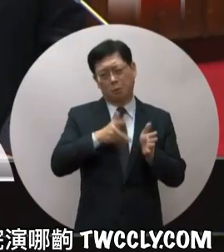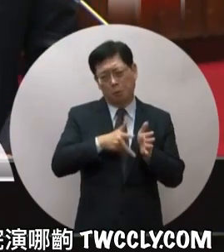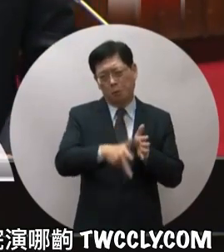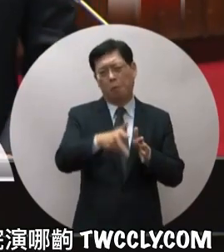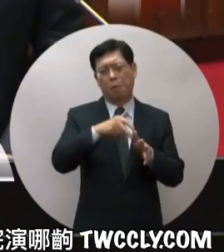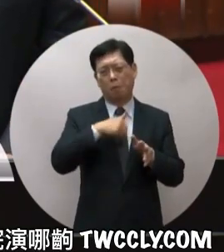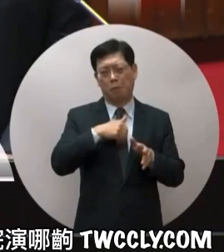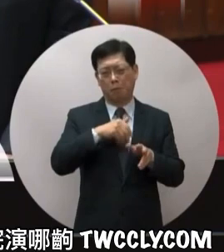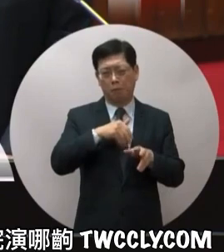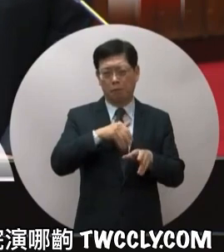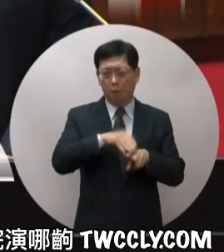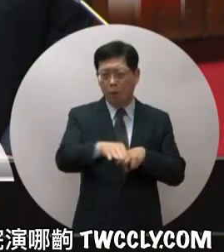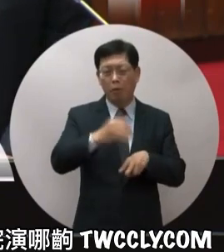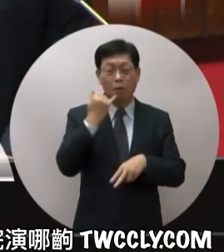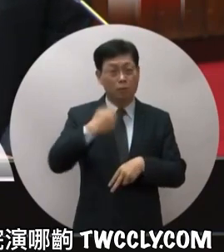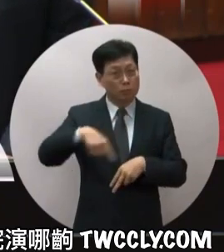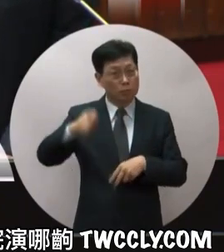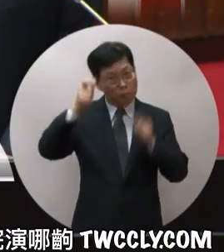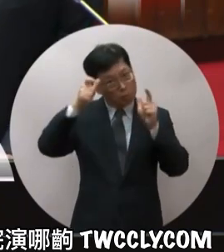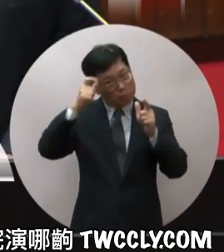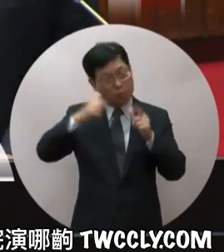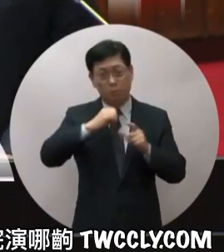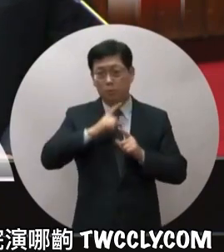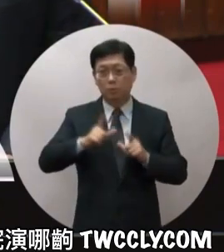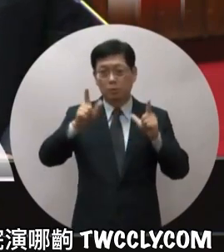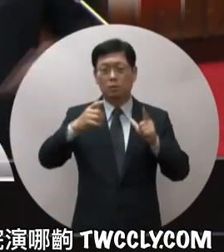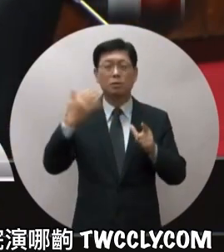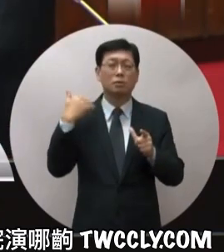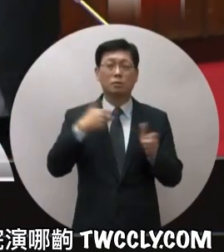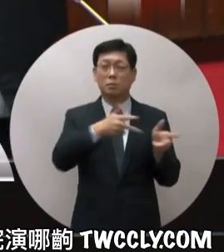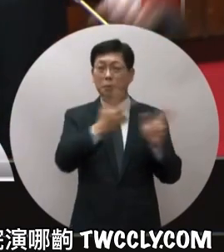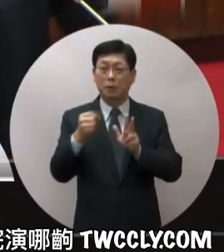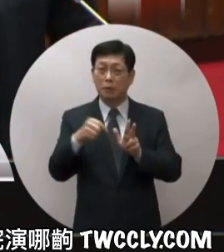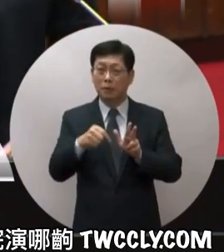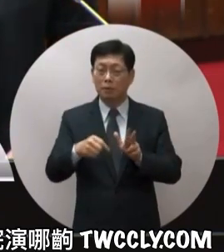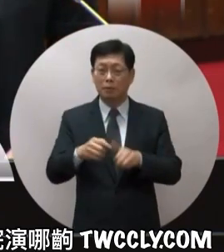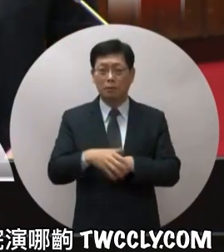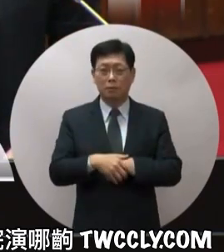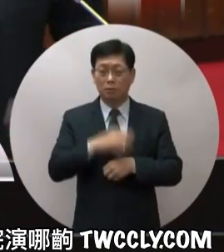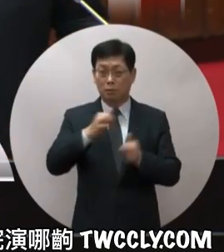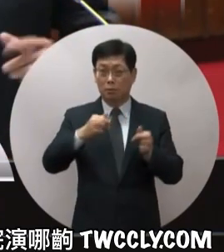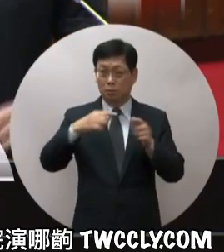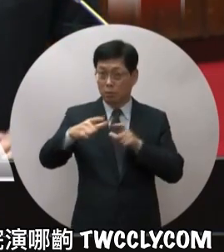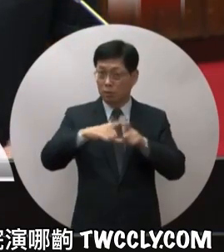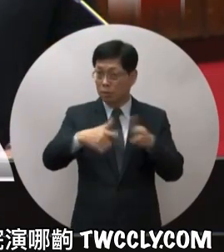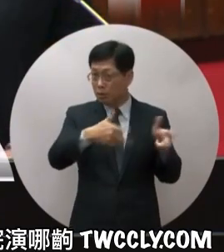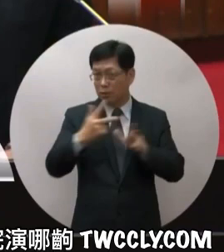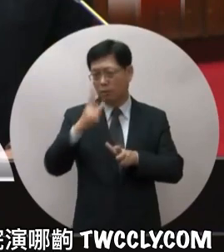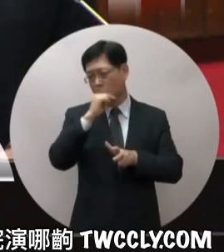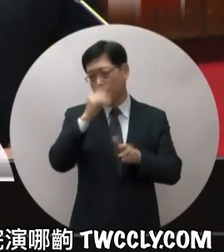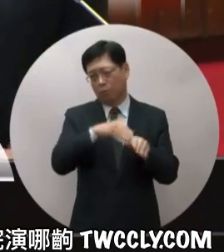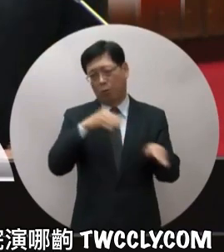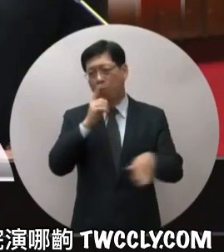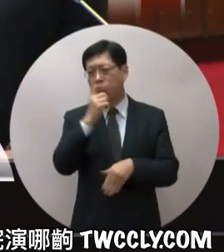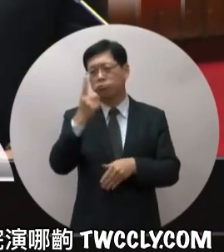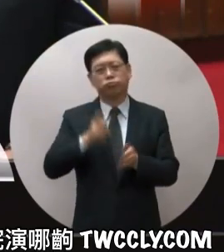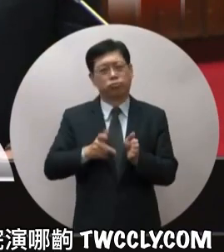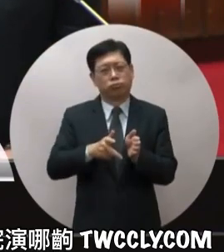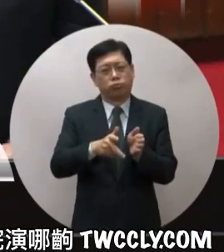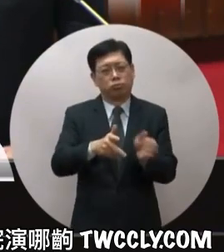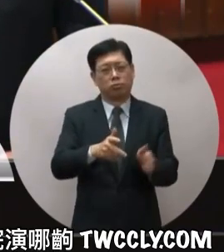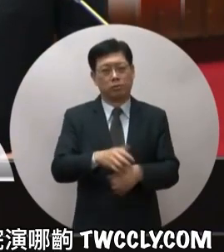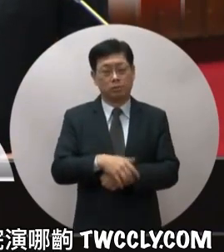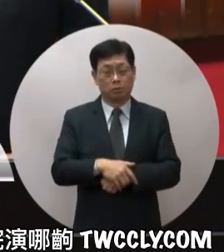清楚我們如果要去高雄跟屏東高便救鄉風大救特別在這裡靠一條鐵路的尾書